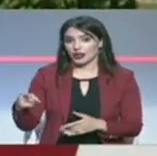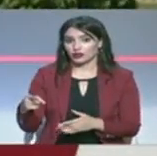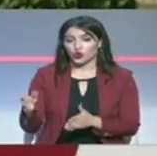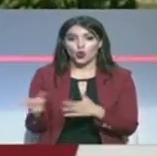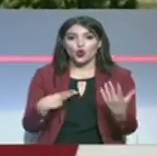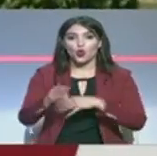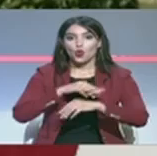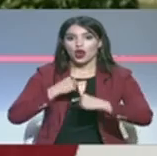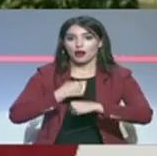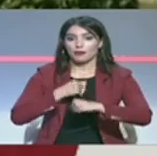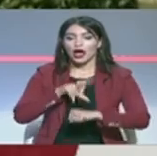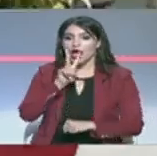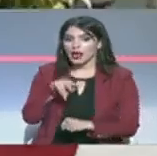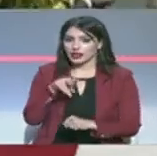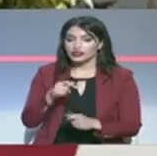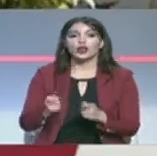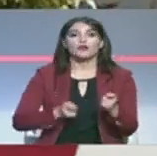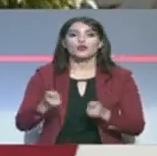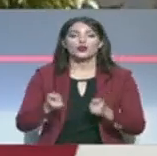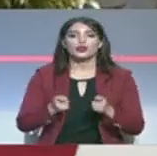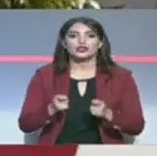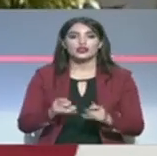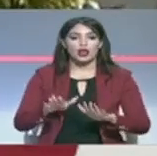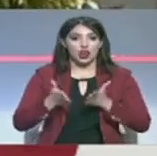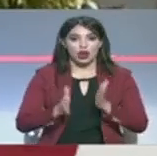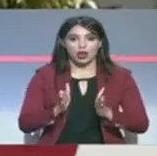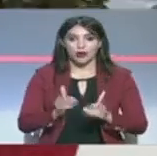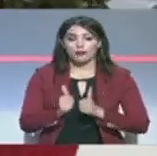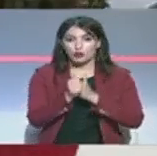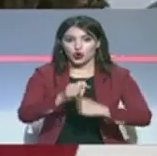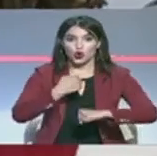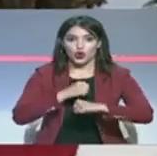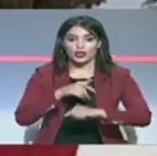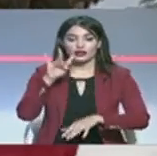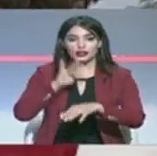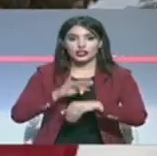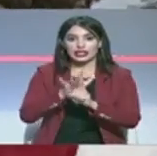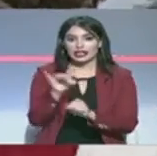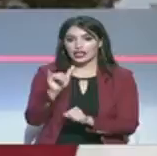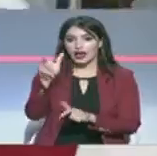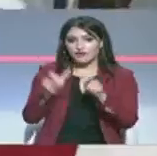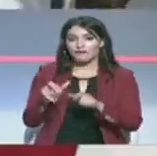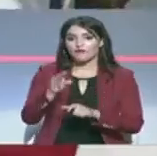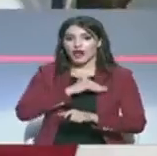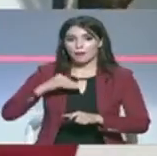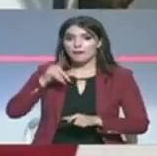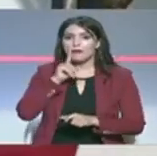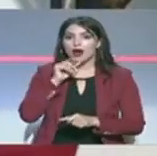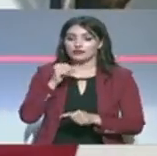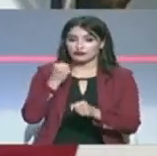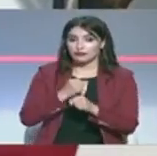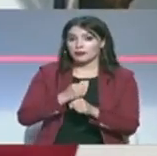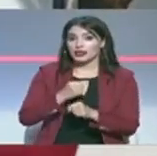ولاية القيروان، أكد مدير المستشفى ابن الجزار مختار العايدي إصابة طبيبة داخلي بقسم أمراض النساء والتوليد